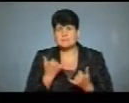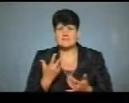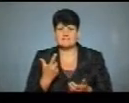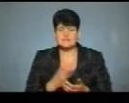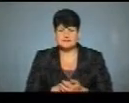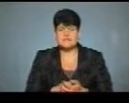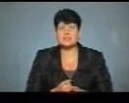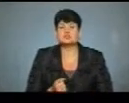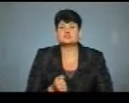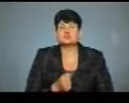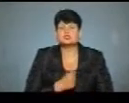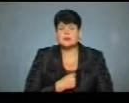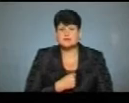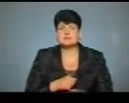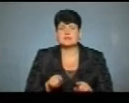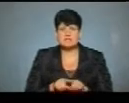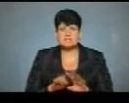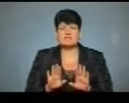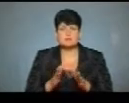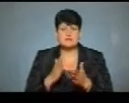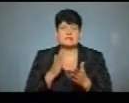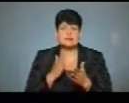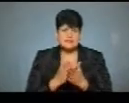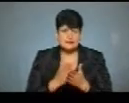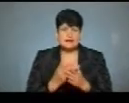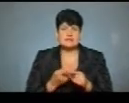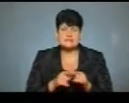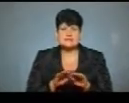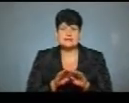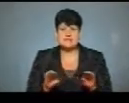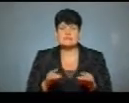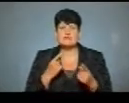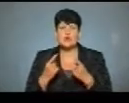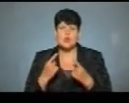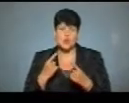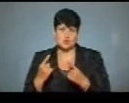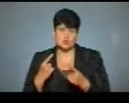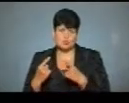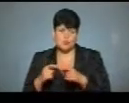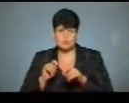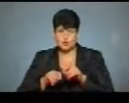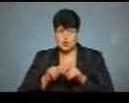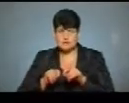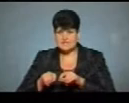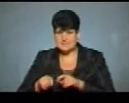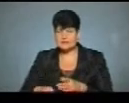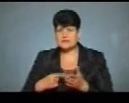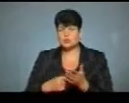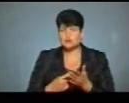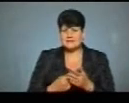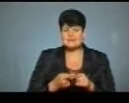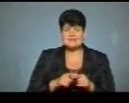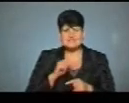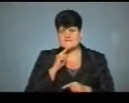вакцинуються? На жаль, такі випадки є, але це не тільки на рівні розмов. Дослідити і доказати це